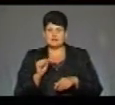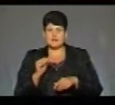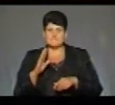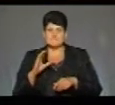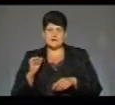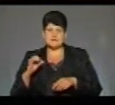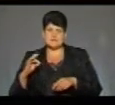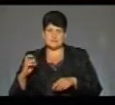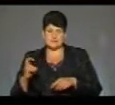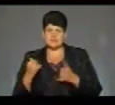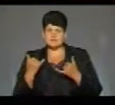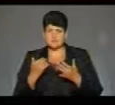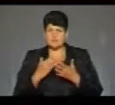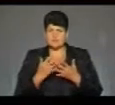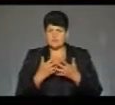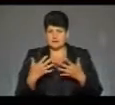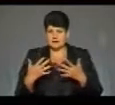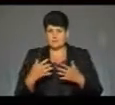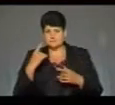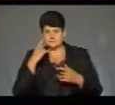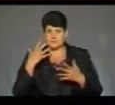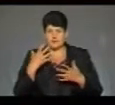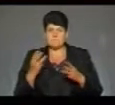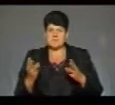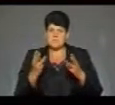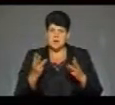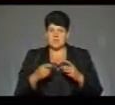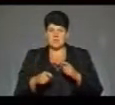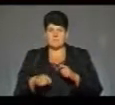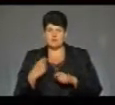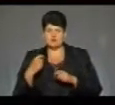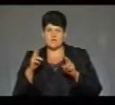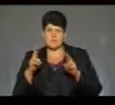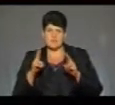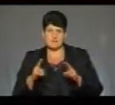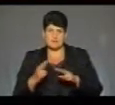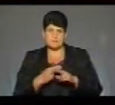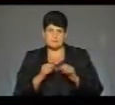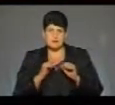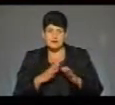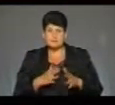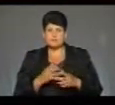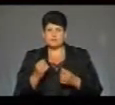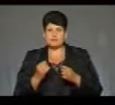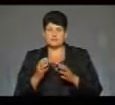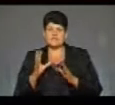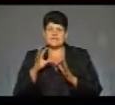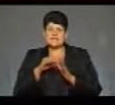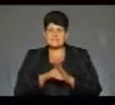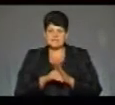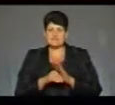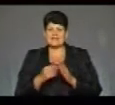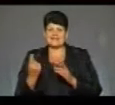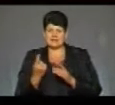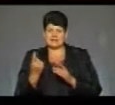у правоохоронців є декілька версій, серед яких підпал та порушення правил пожежної безпеки. Події внесли до єдиного реєстру